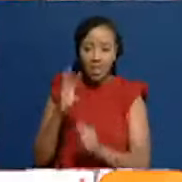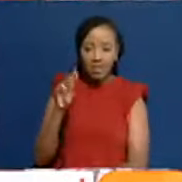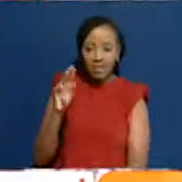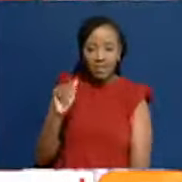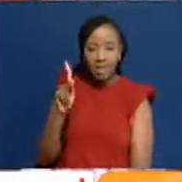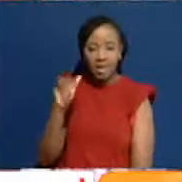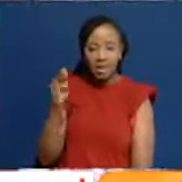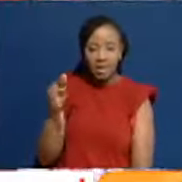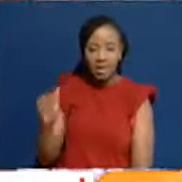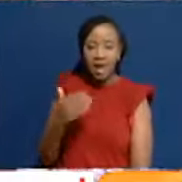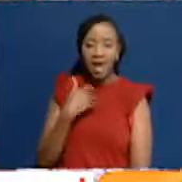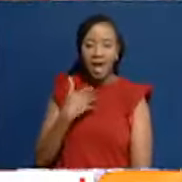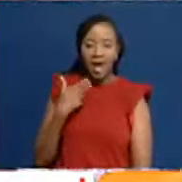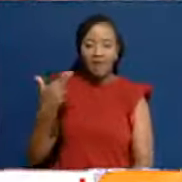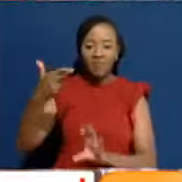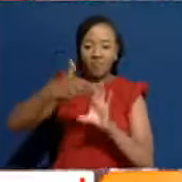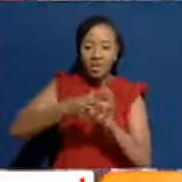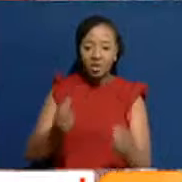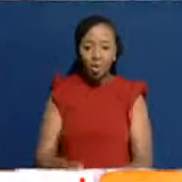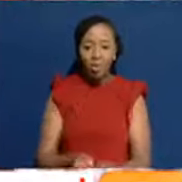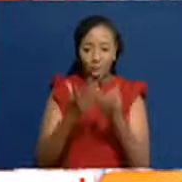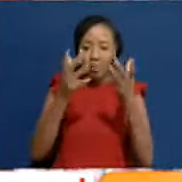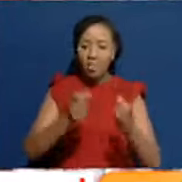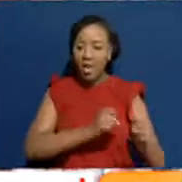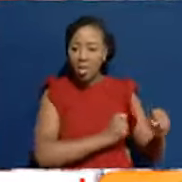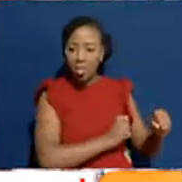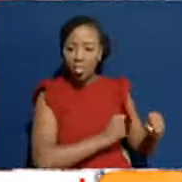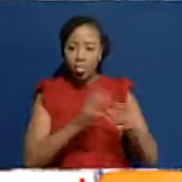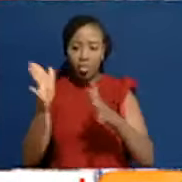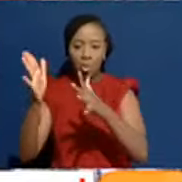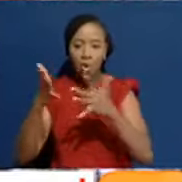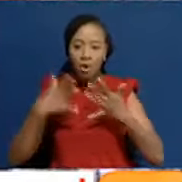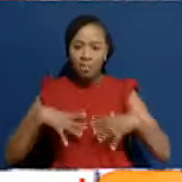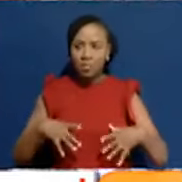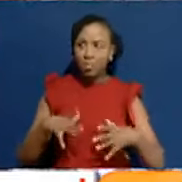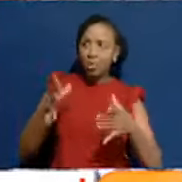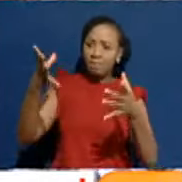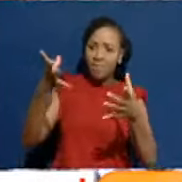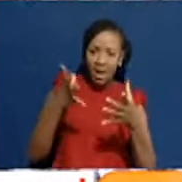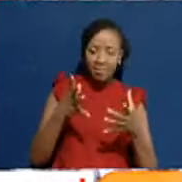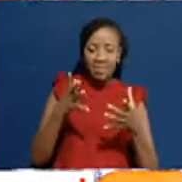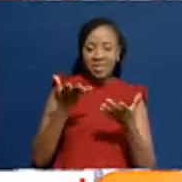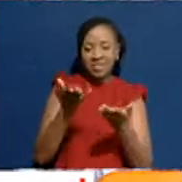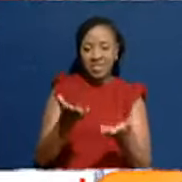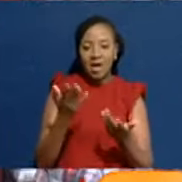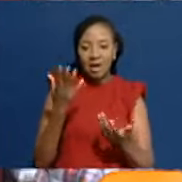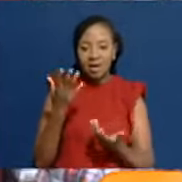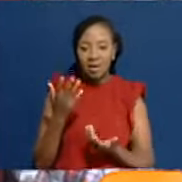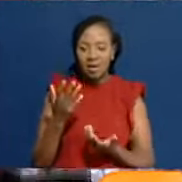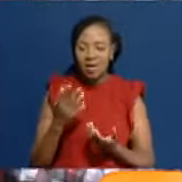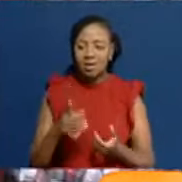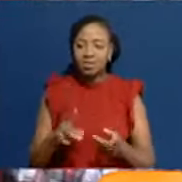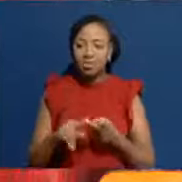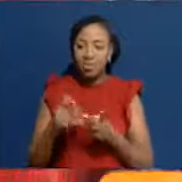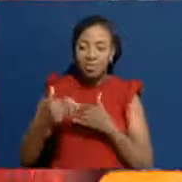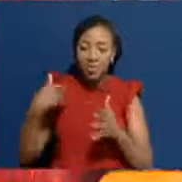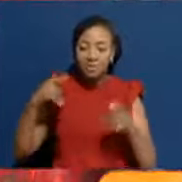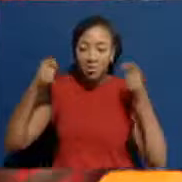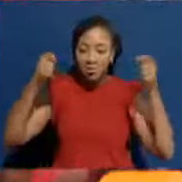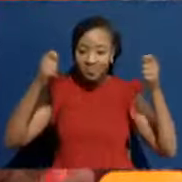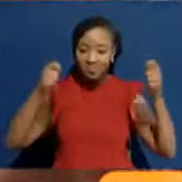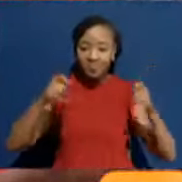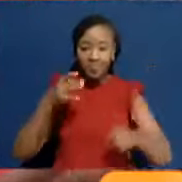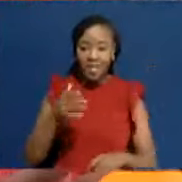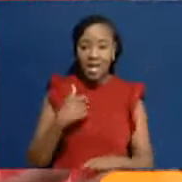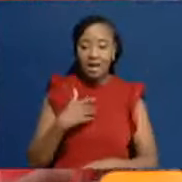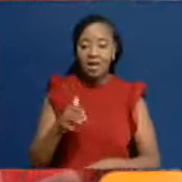bomb, na walirusha, bahati mzuri hivyo kulikuwa na watu. Kabla ya maandamano, hii soko ilikuwa iungue. Tulikuwa aware. Mimi niko na